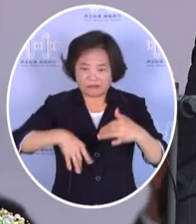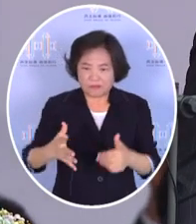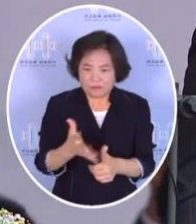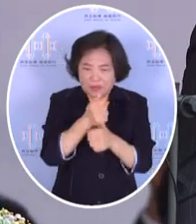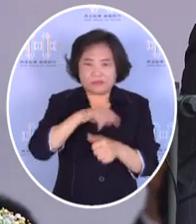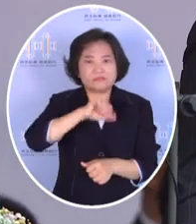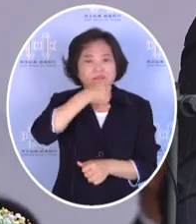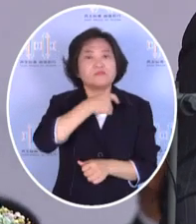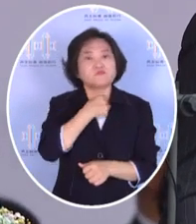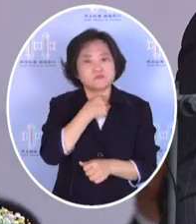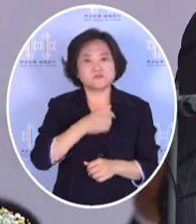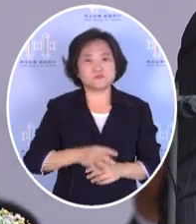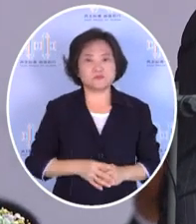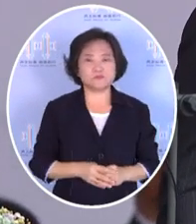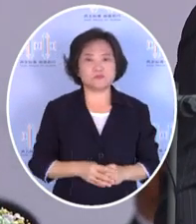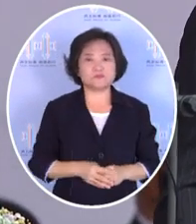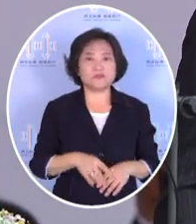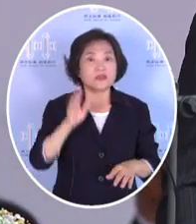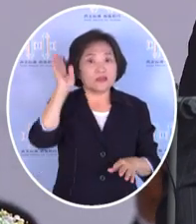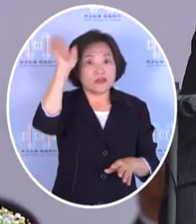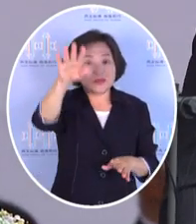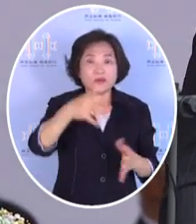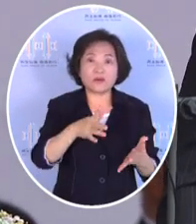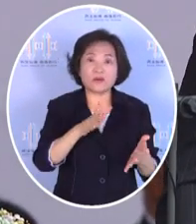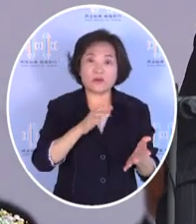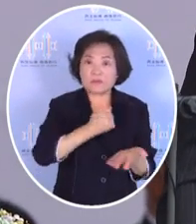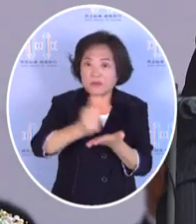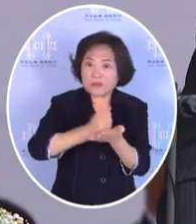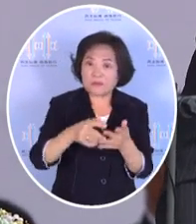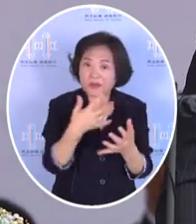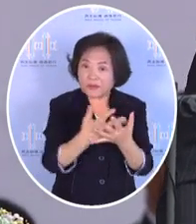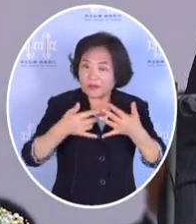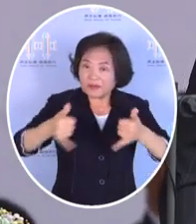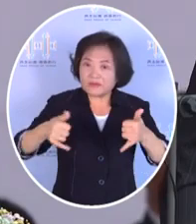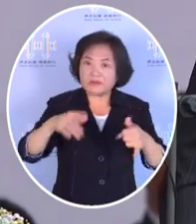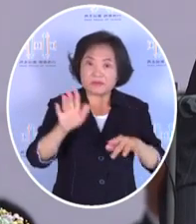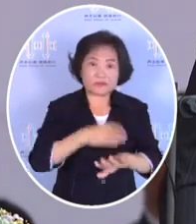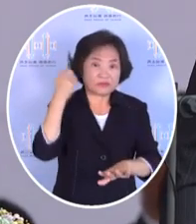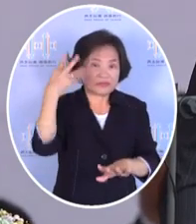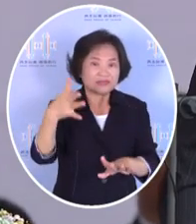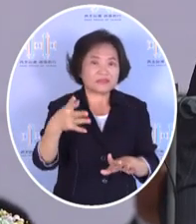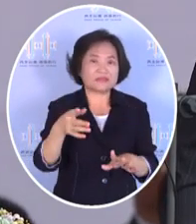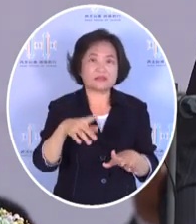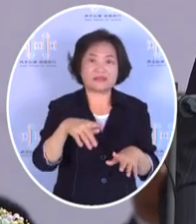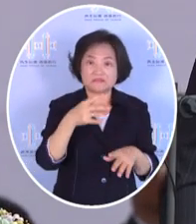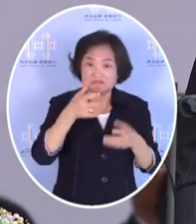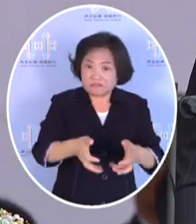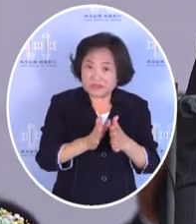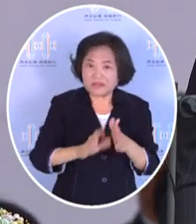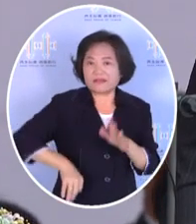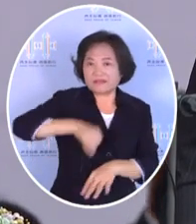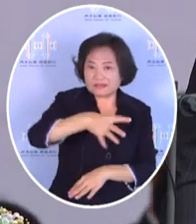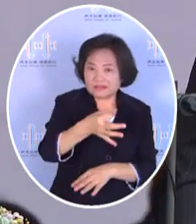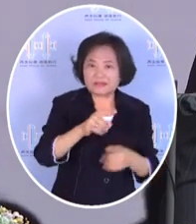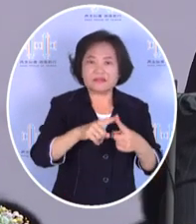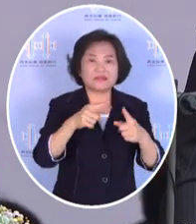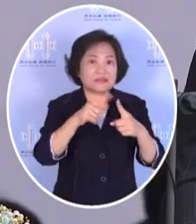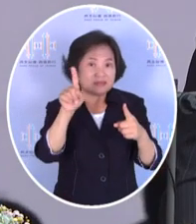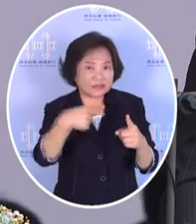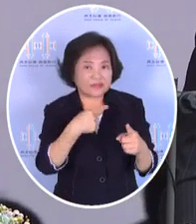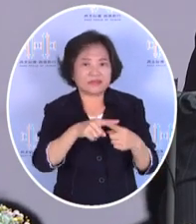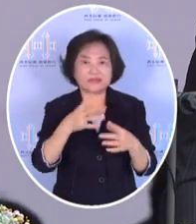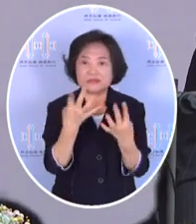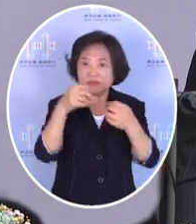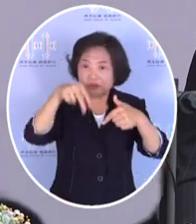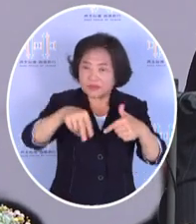镇。未来供应链的重组最关键的元素是资本、人才以及迈向数位